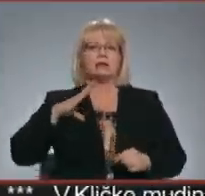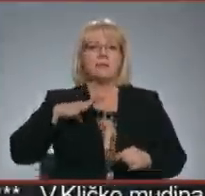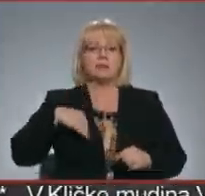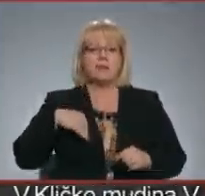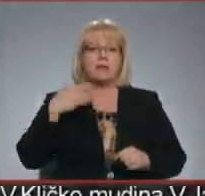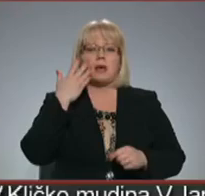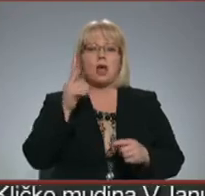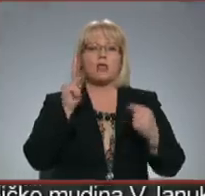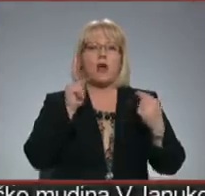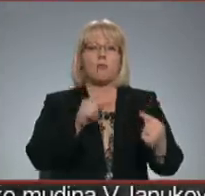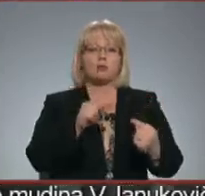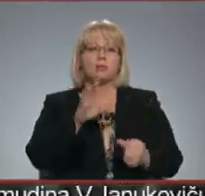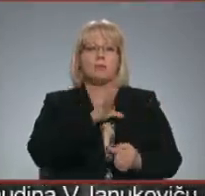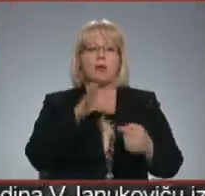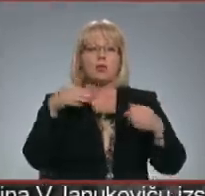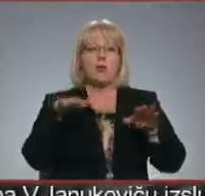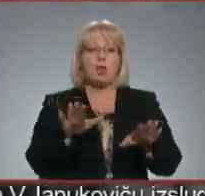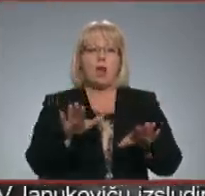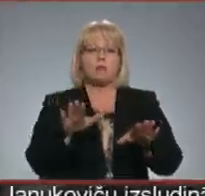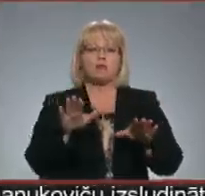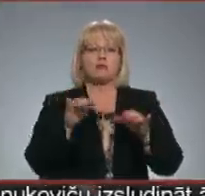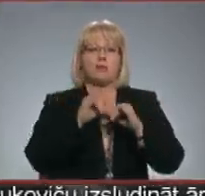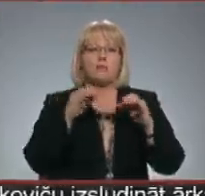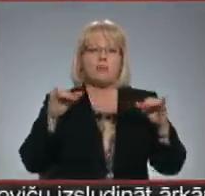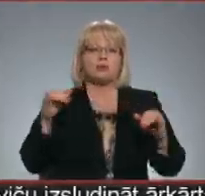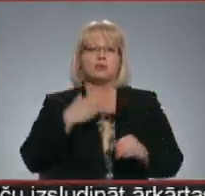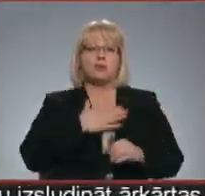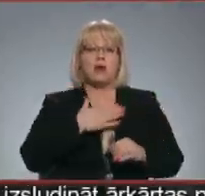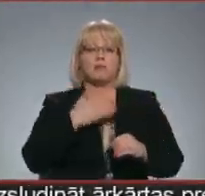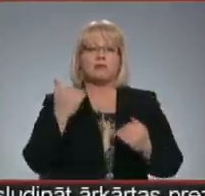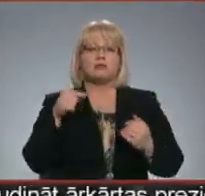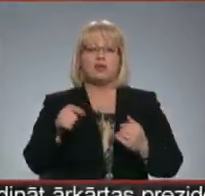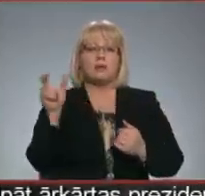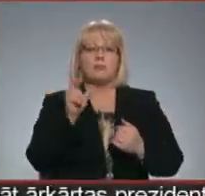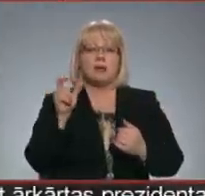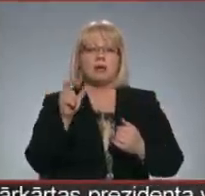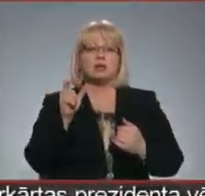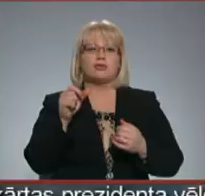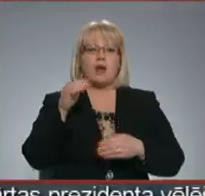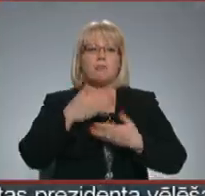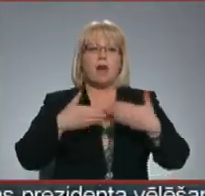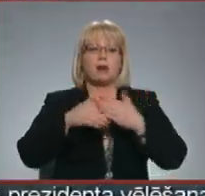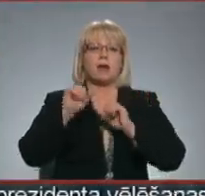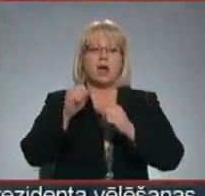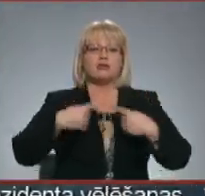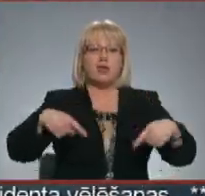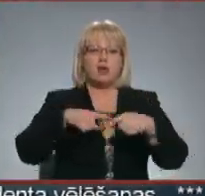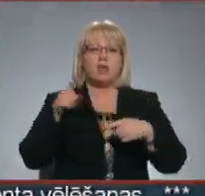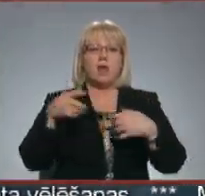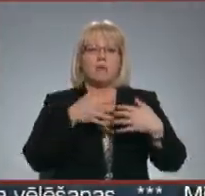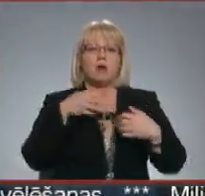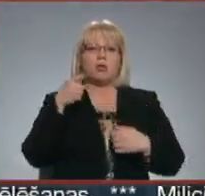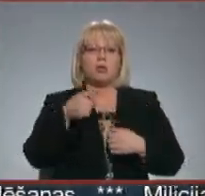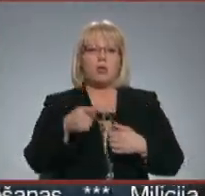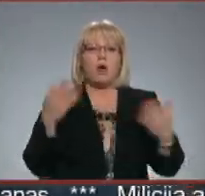kad opozicionāri bija nolēmuši paplašināt savu šī brīža barikāžu teritoriju. Tas ir mazliet viņa atkarot to,